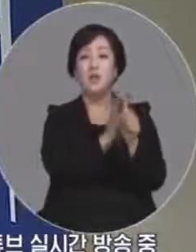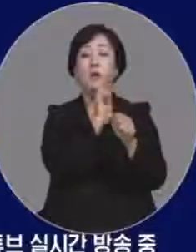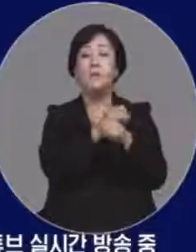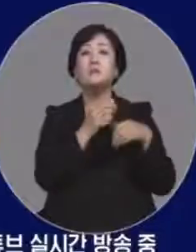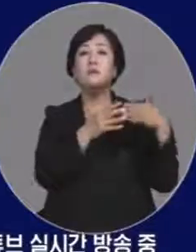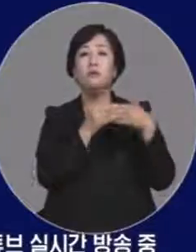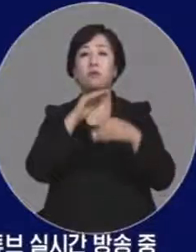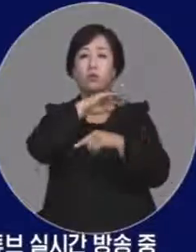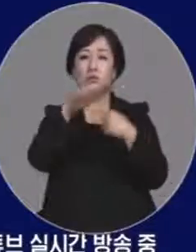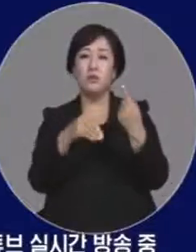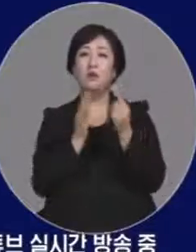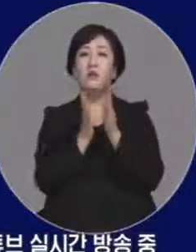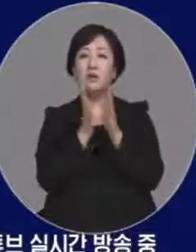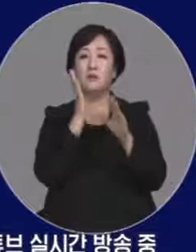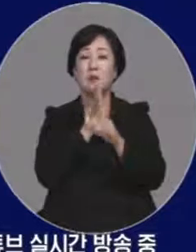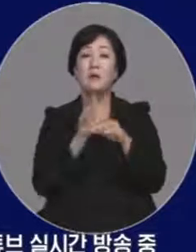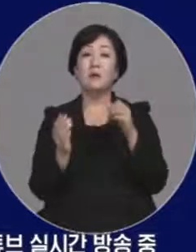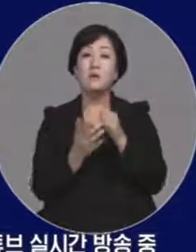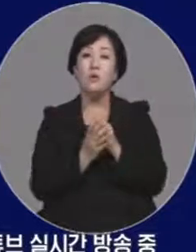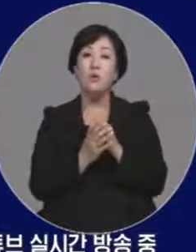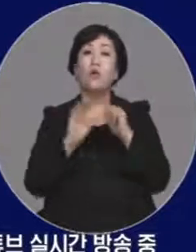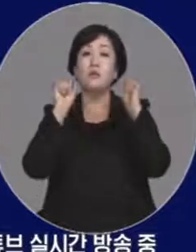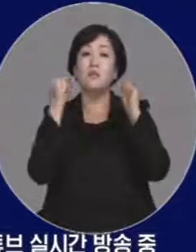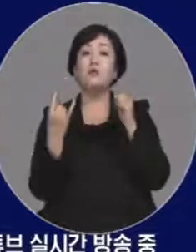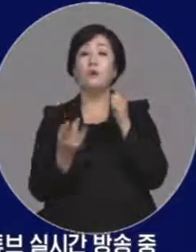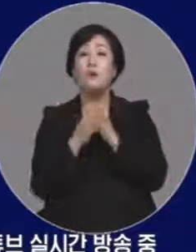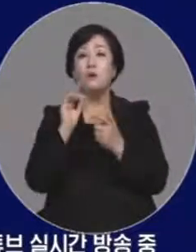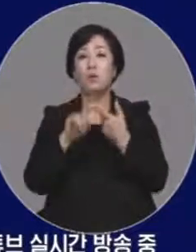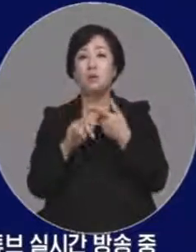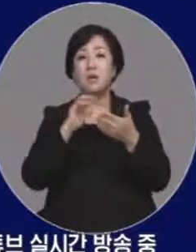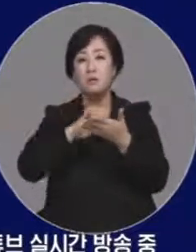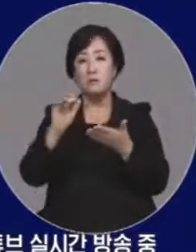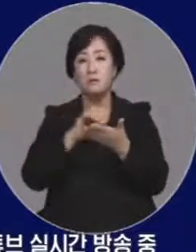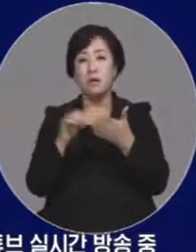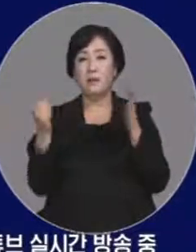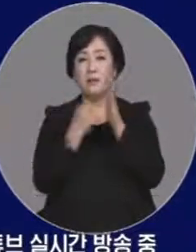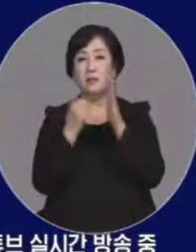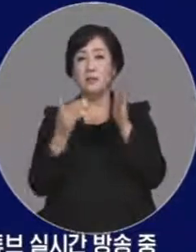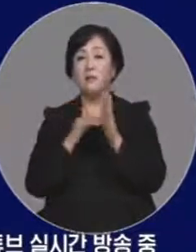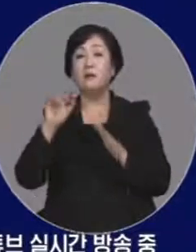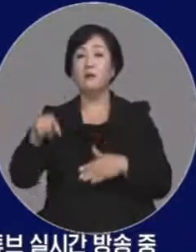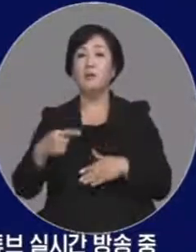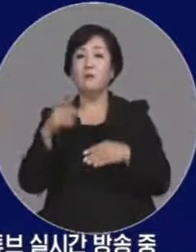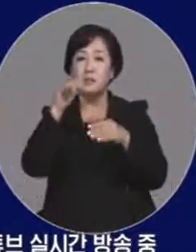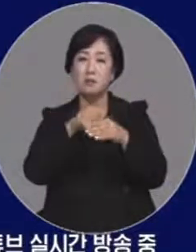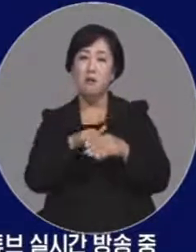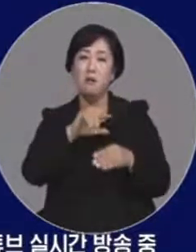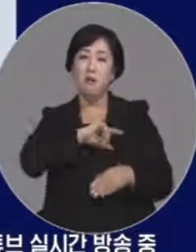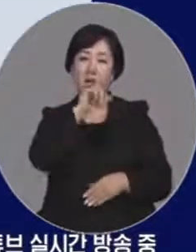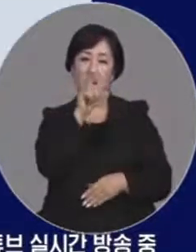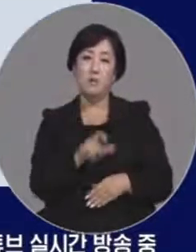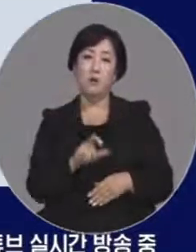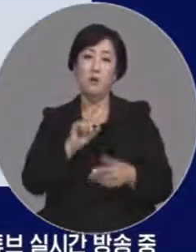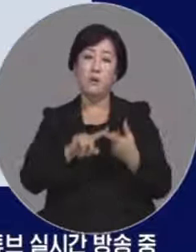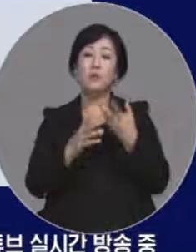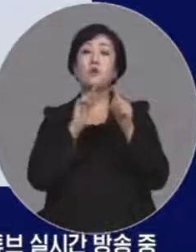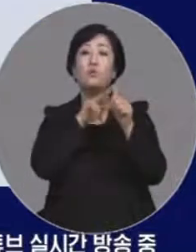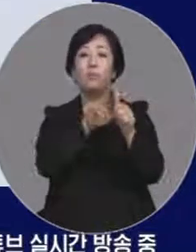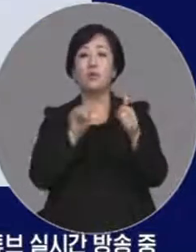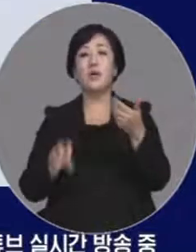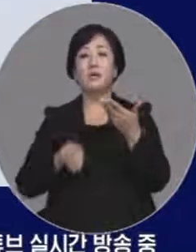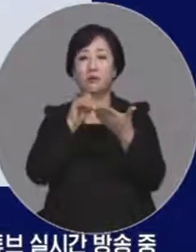됩니다. 이에 따라 울산시 체육회가 선거인 수까지만 결정하고 선거인 명부 열람과 후보자